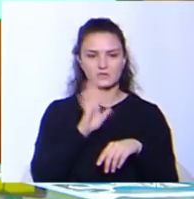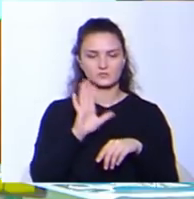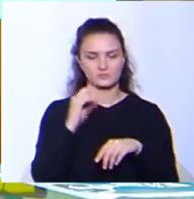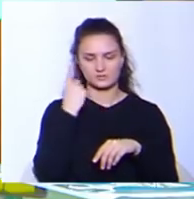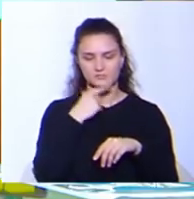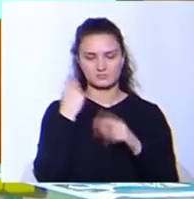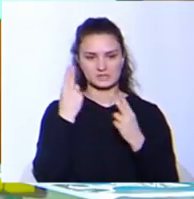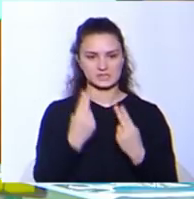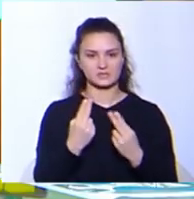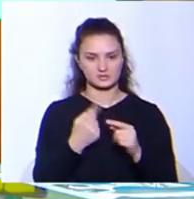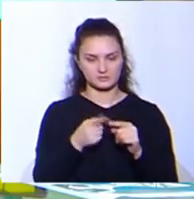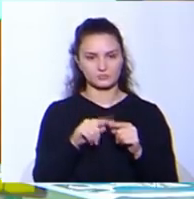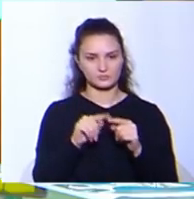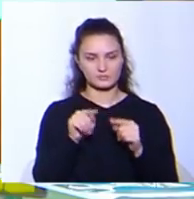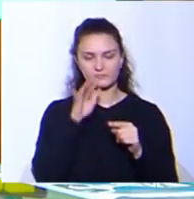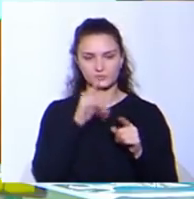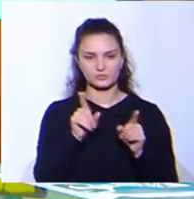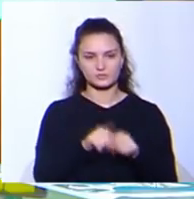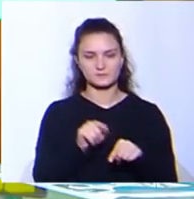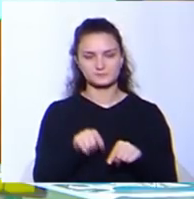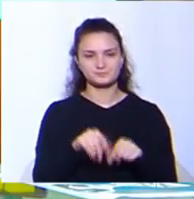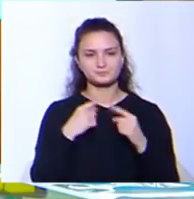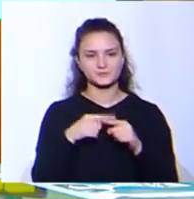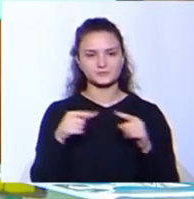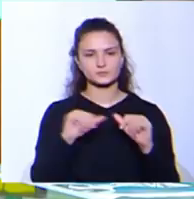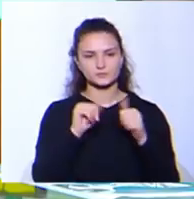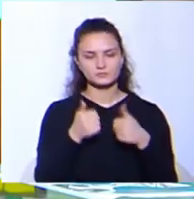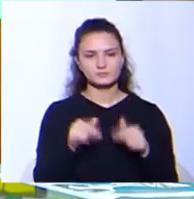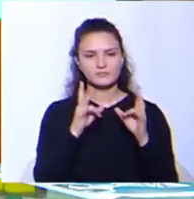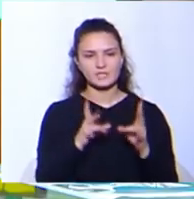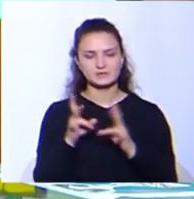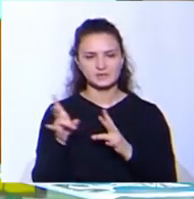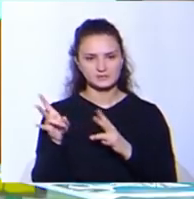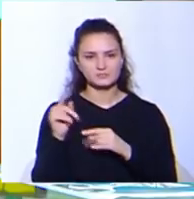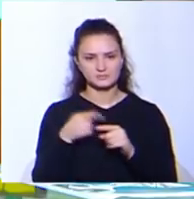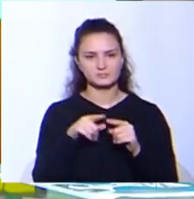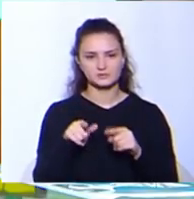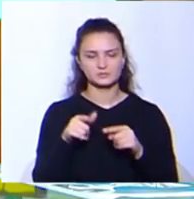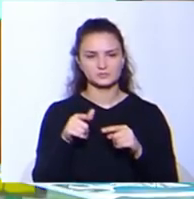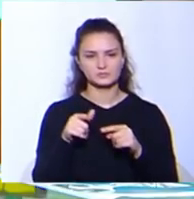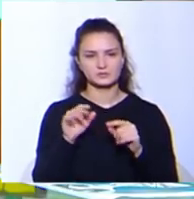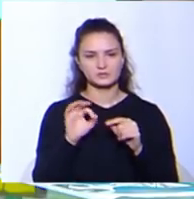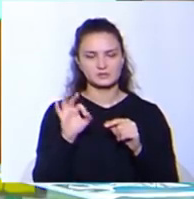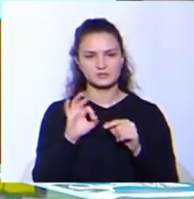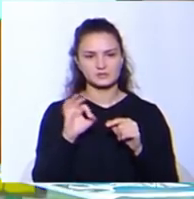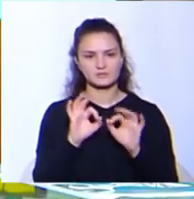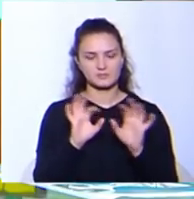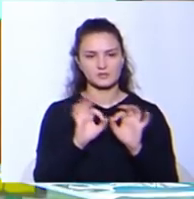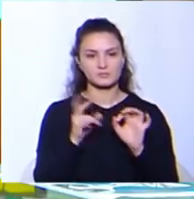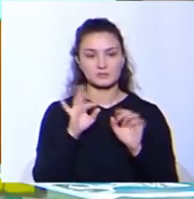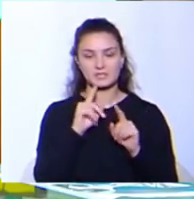ხიზელ მდგომარეობაში. ამავე დროს სხვადასხვა ტიპის დაზიანებები, ტრავმები, ამაზე უკვე აღარ არის ლაპარაკი,